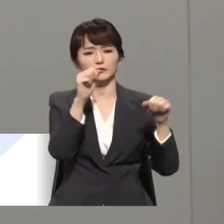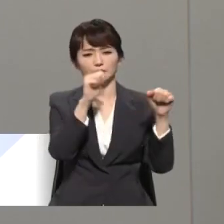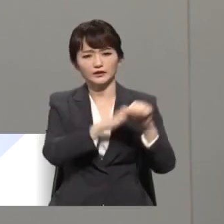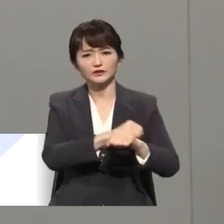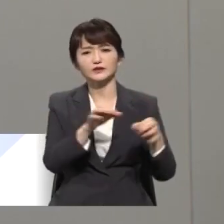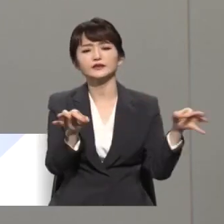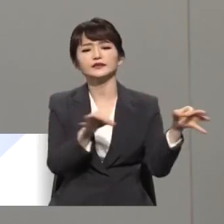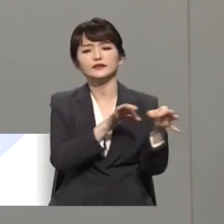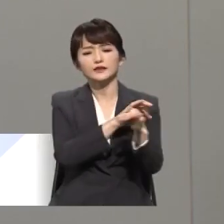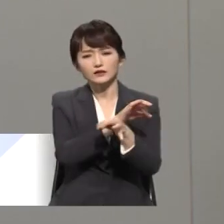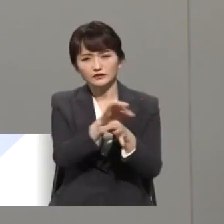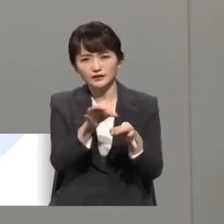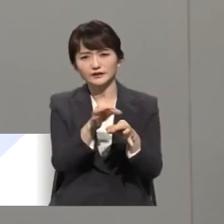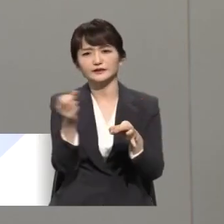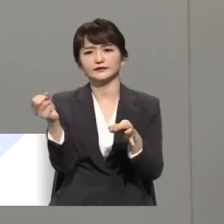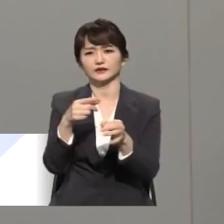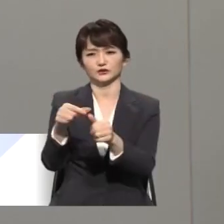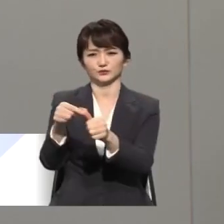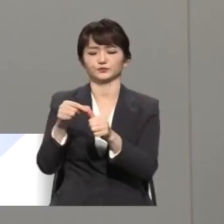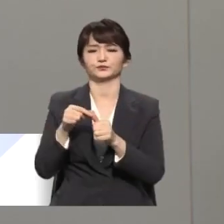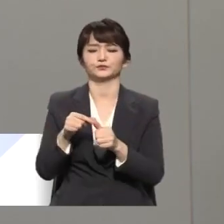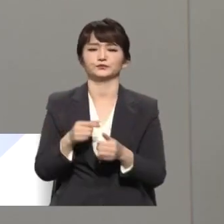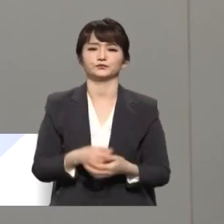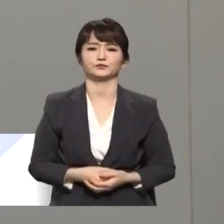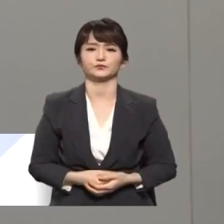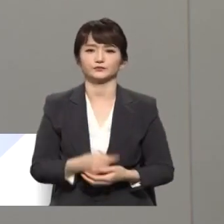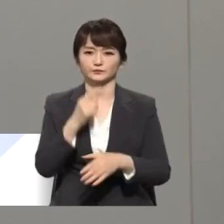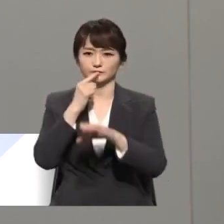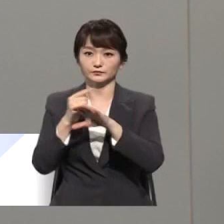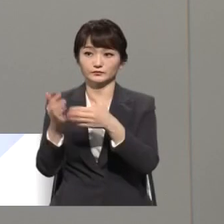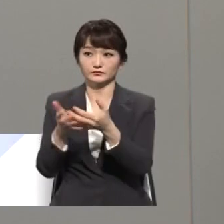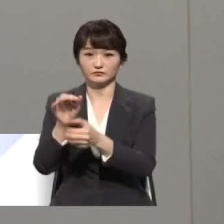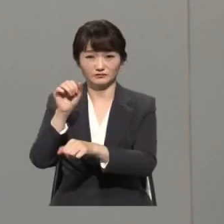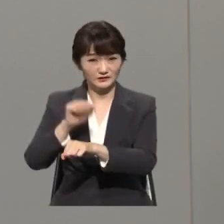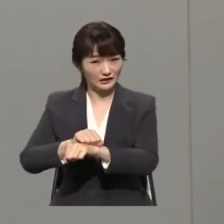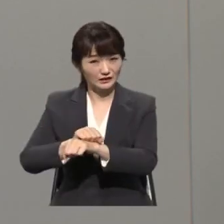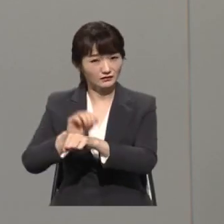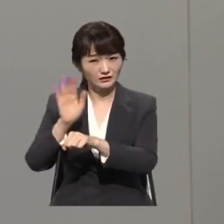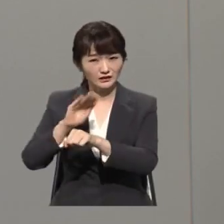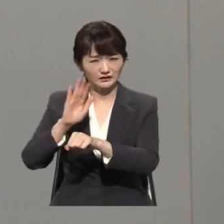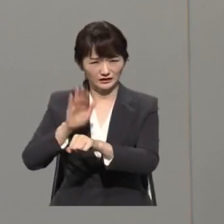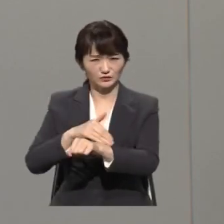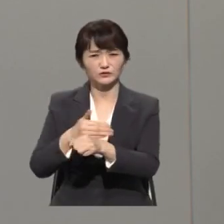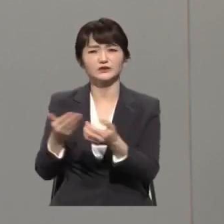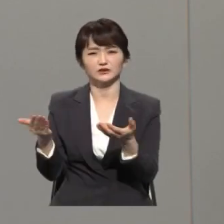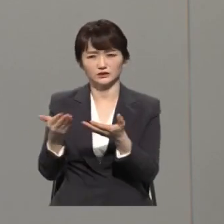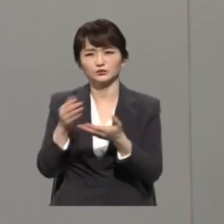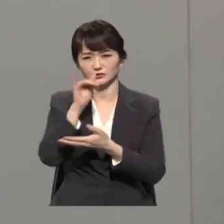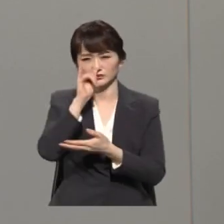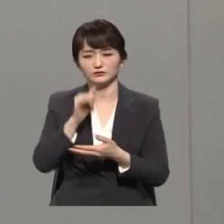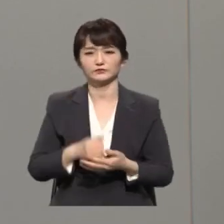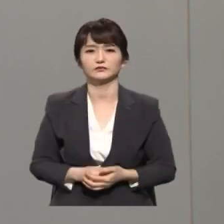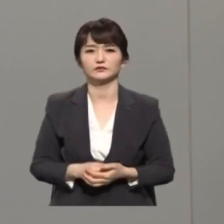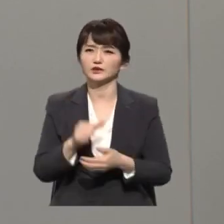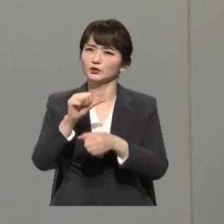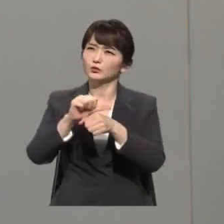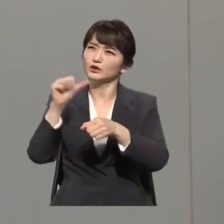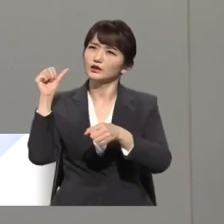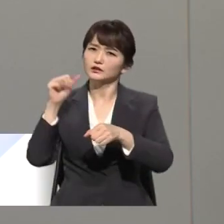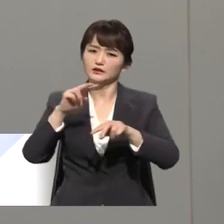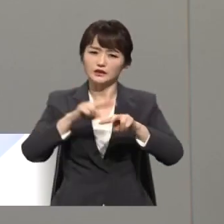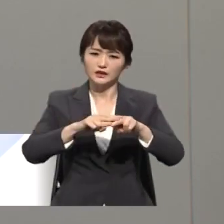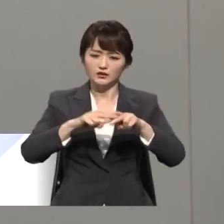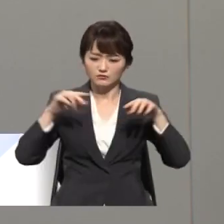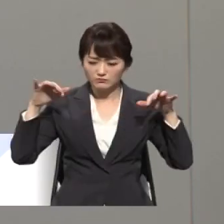살려낸 것입니다 민주당이 잡 사랑 것은 아니죠 잘못한 일이 적지 않습니다 5년전 광화문